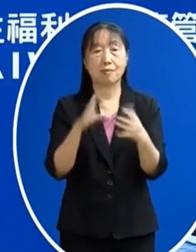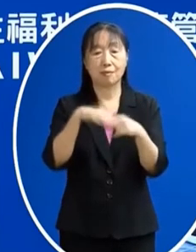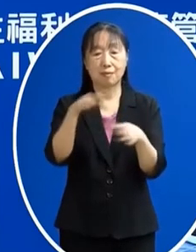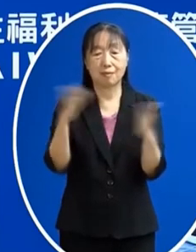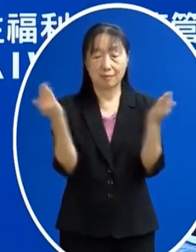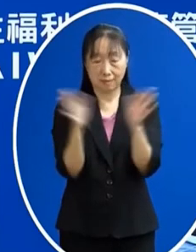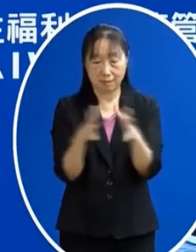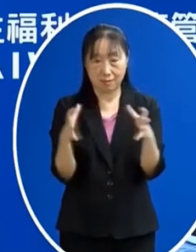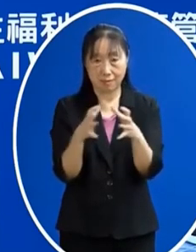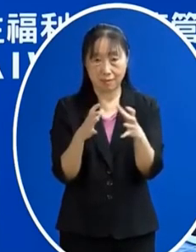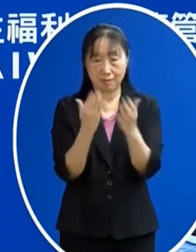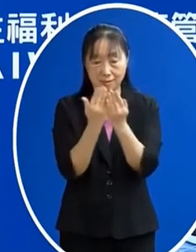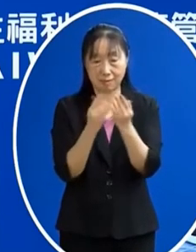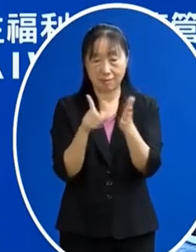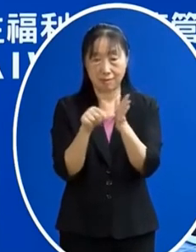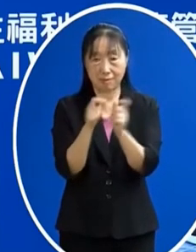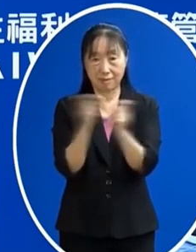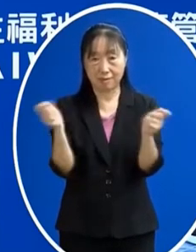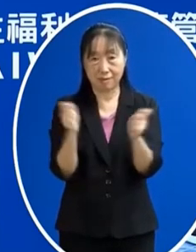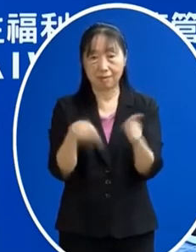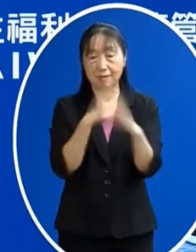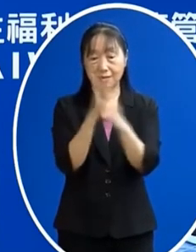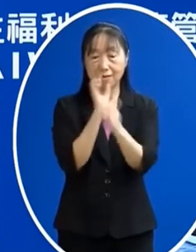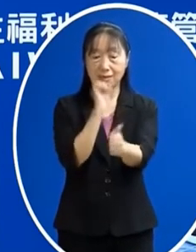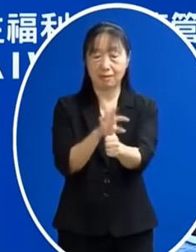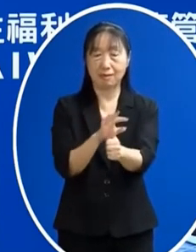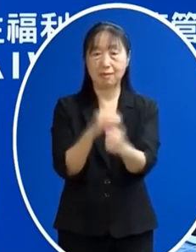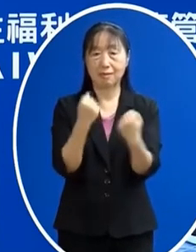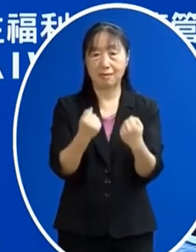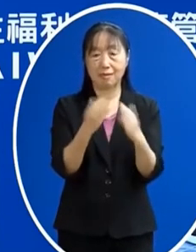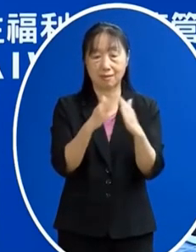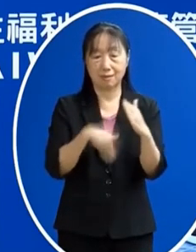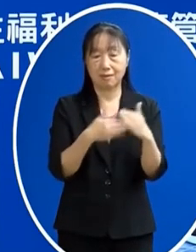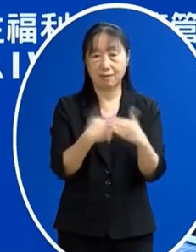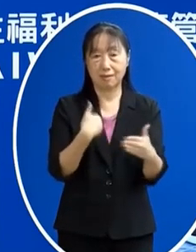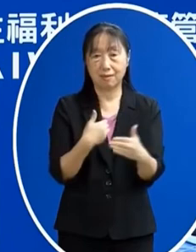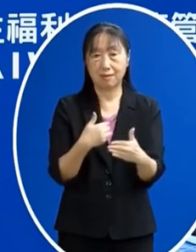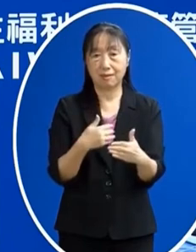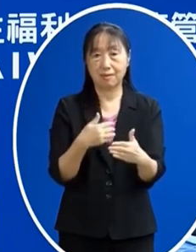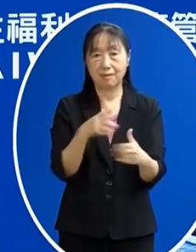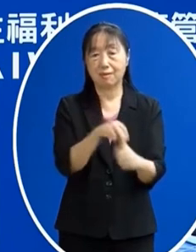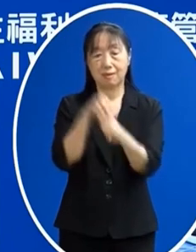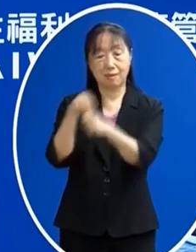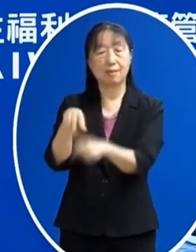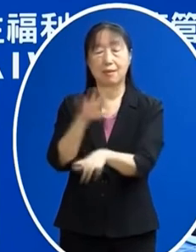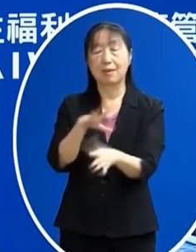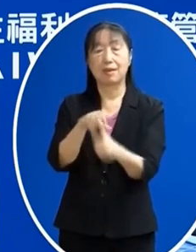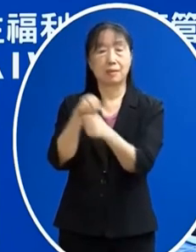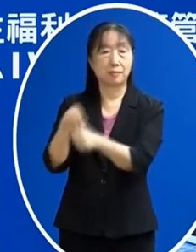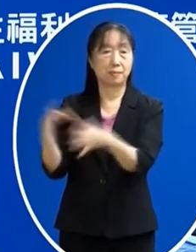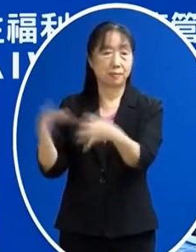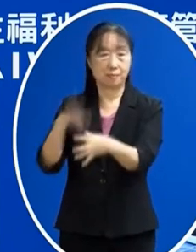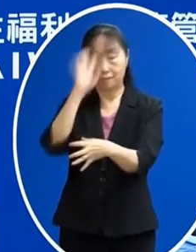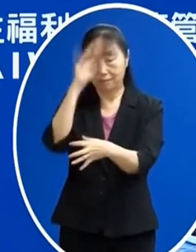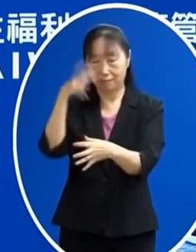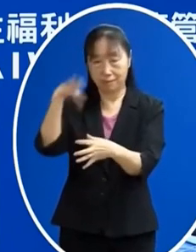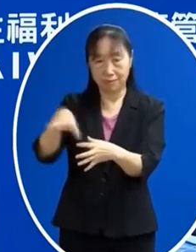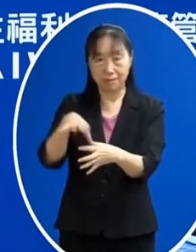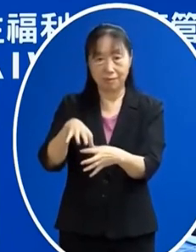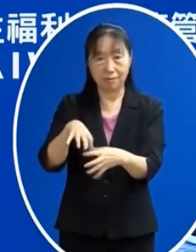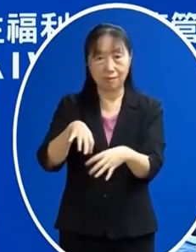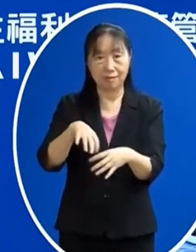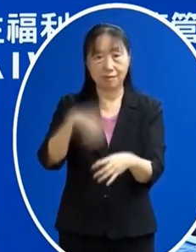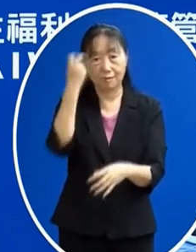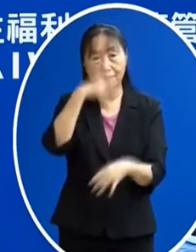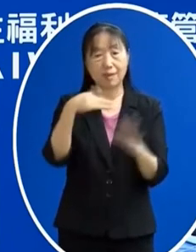较长，那这些人都也列作居家隔离。现在在集中检疫所，那检验的 PCR 也是